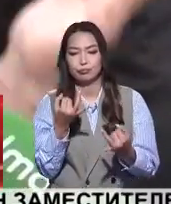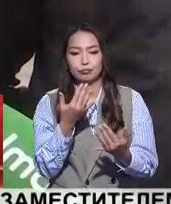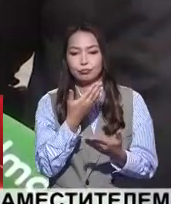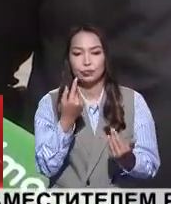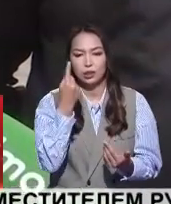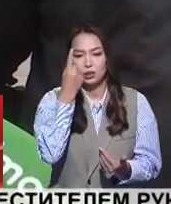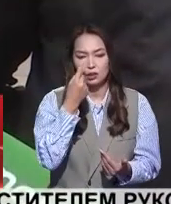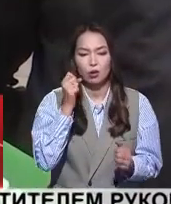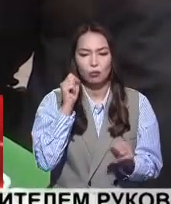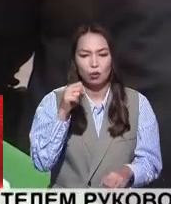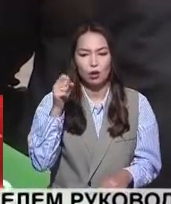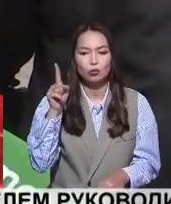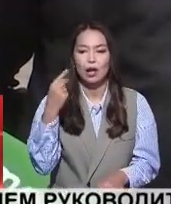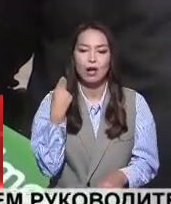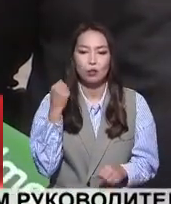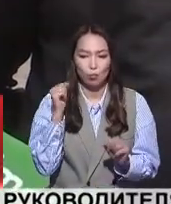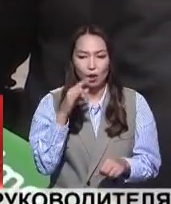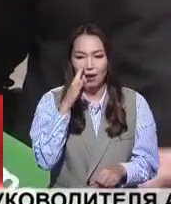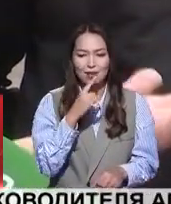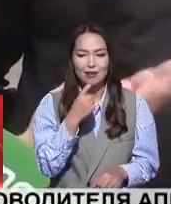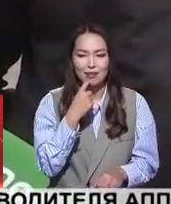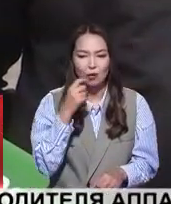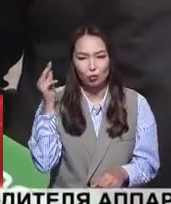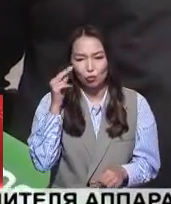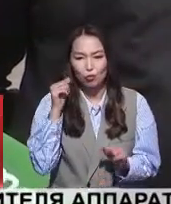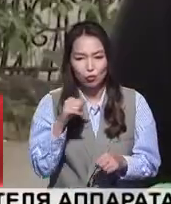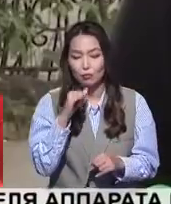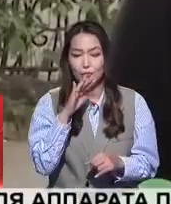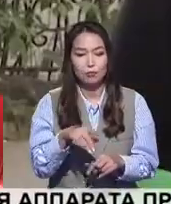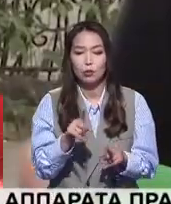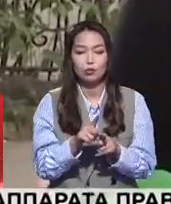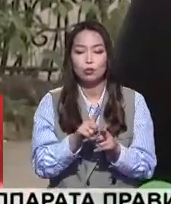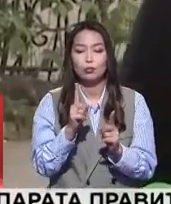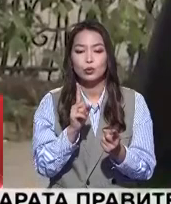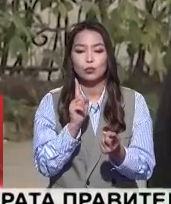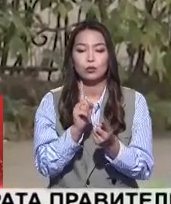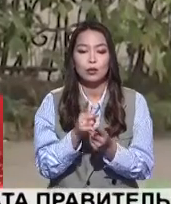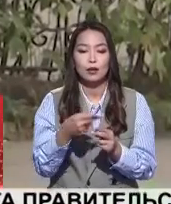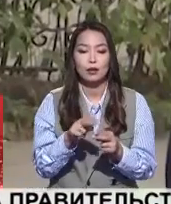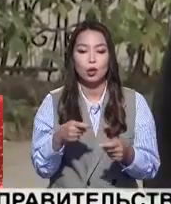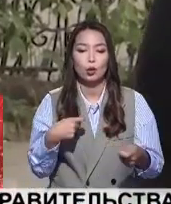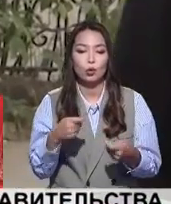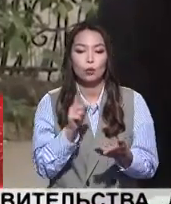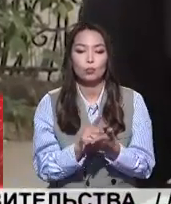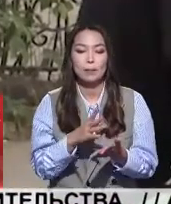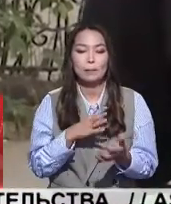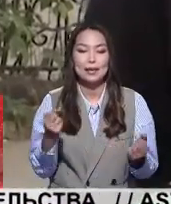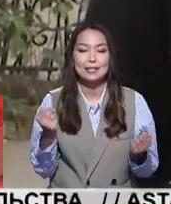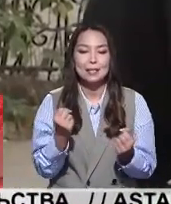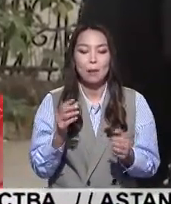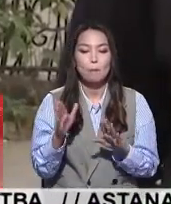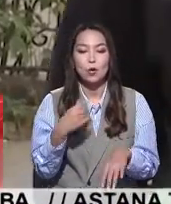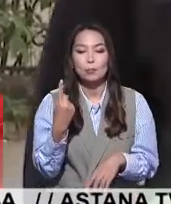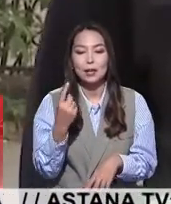выучить казахский язык? Почему они не идут ребенку, родителям навстречу? Это куратор, она должна была нас зимой после первого